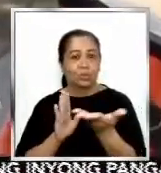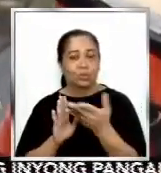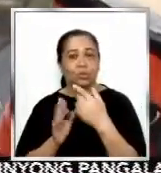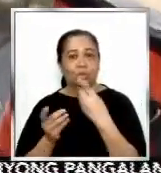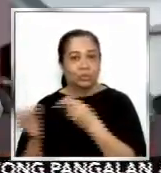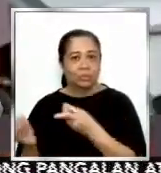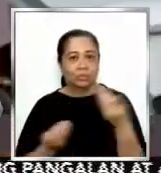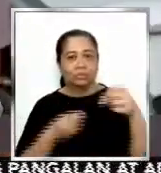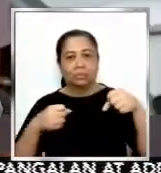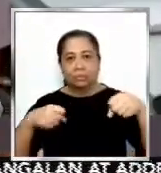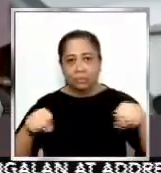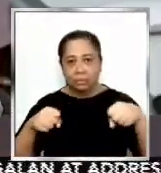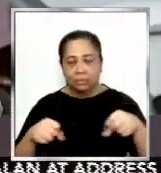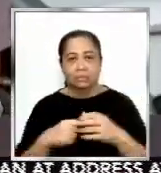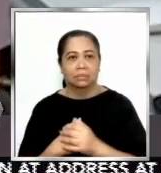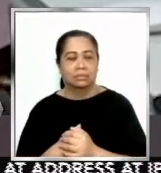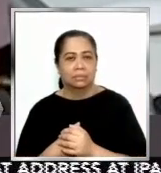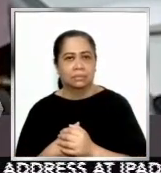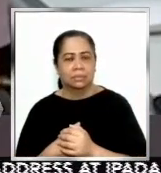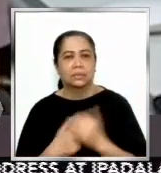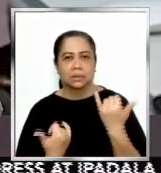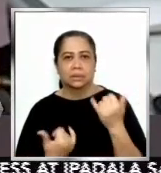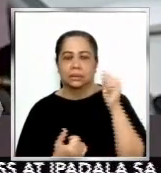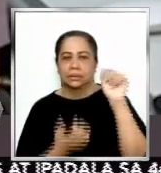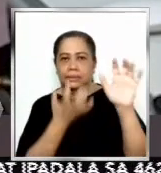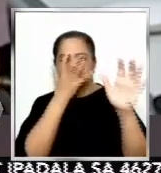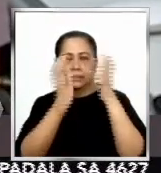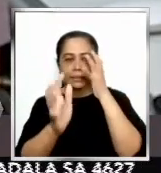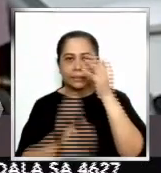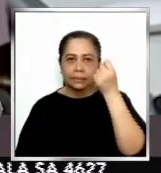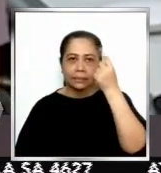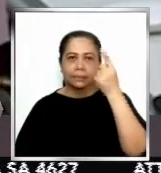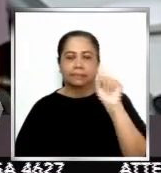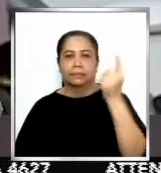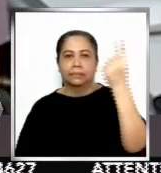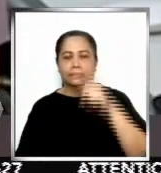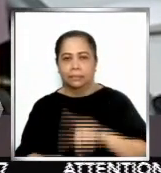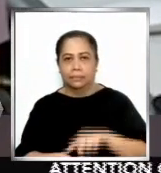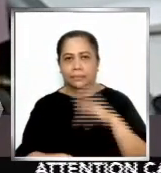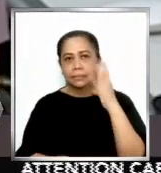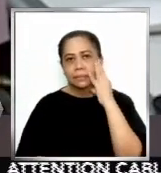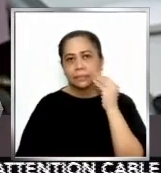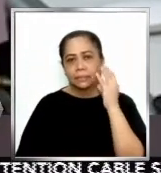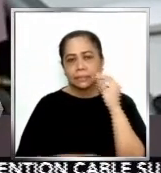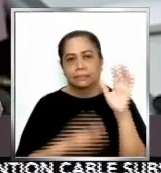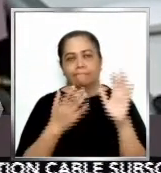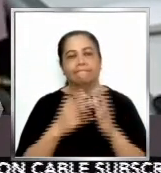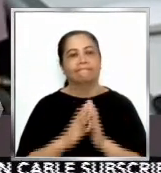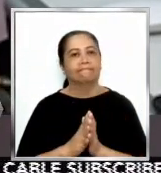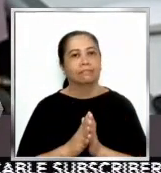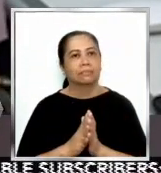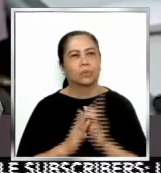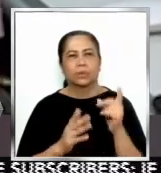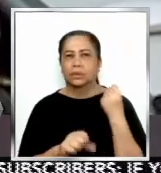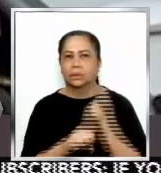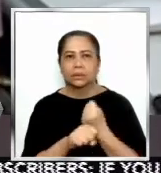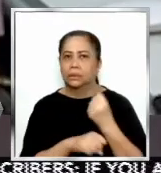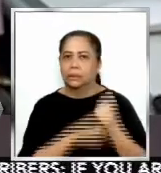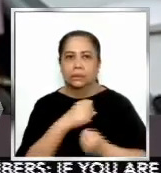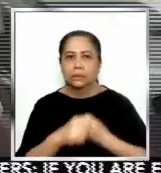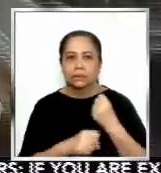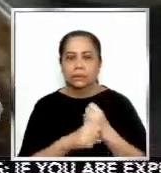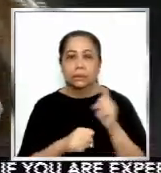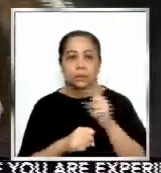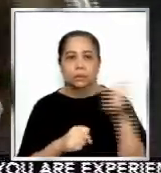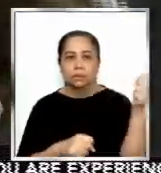rider. Naunawaan ko, naramdaman ko first hand yung hirap pala din ng pagiging